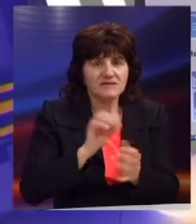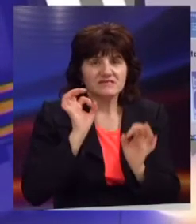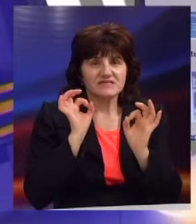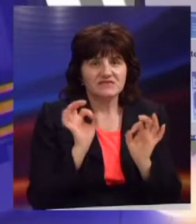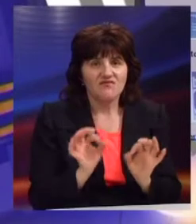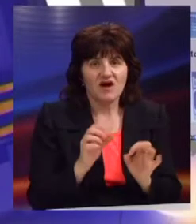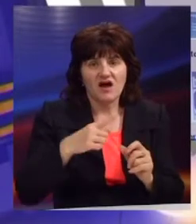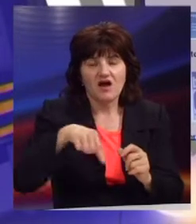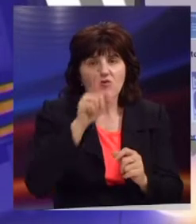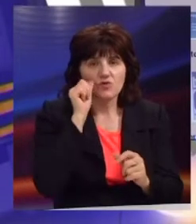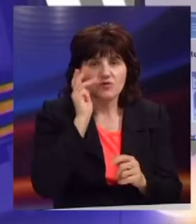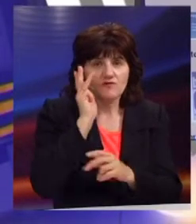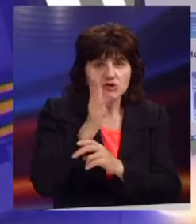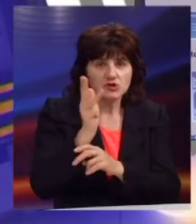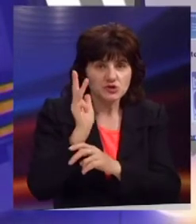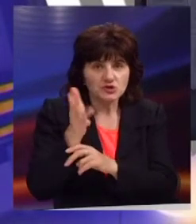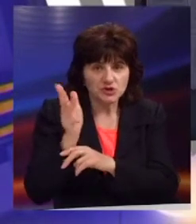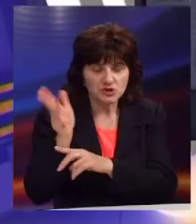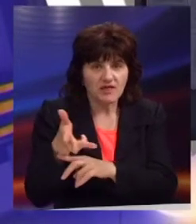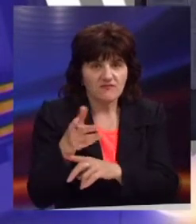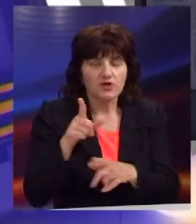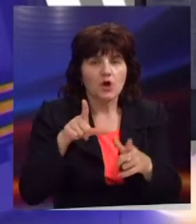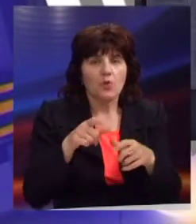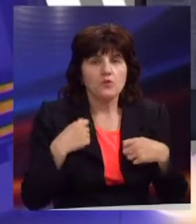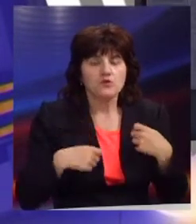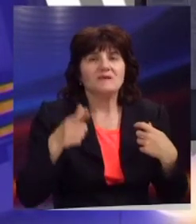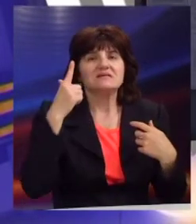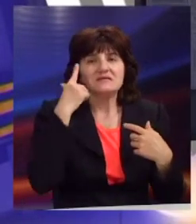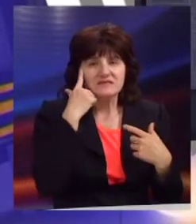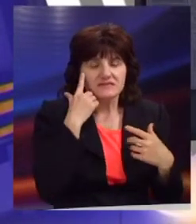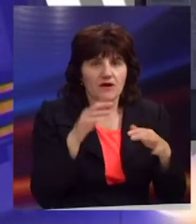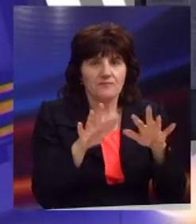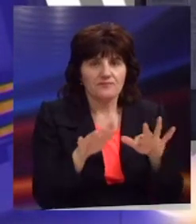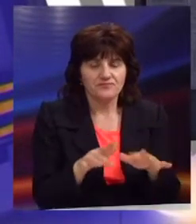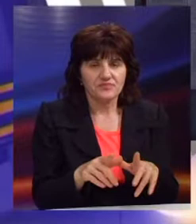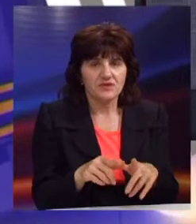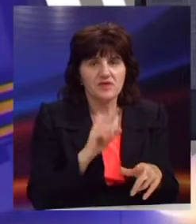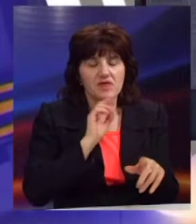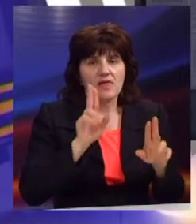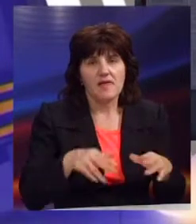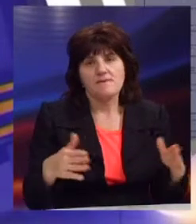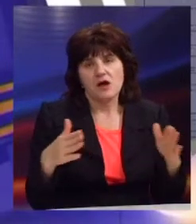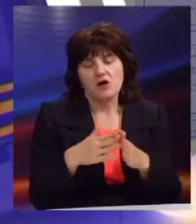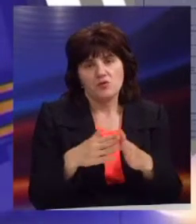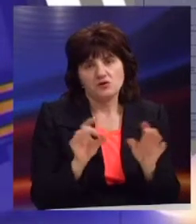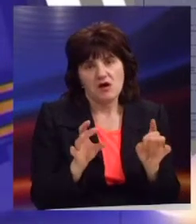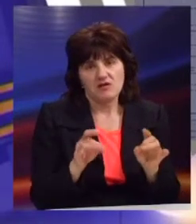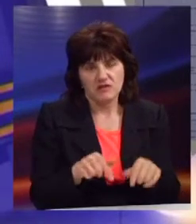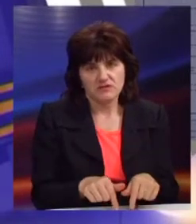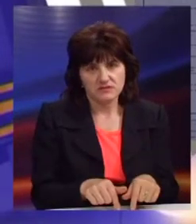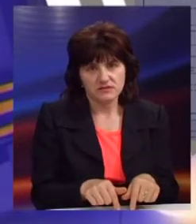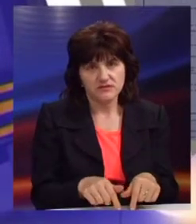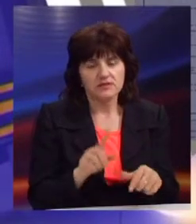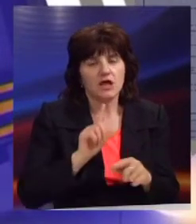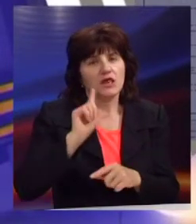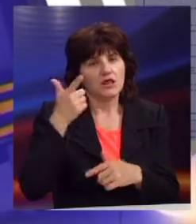svaki četvrti od oko 12.000 nezaposlenih u Subotici zna da koristi elektronsku poštu, odnosno ima i e-mail adresu.